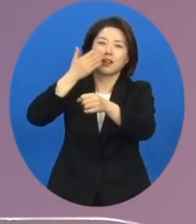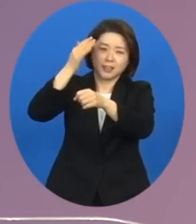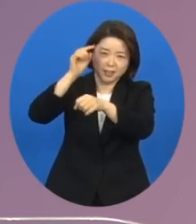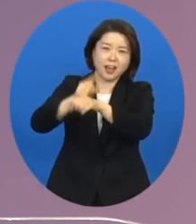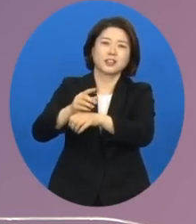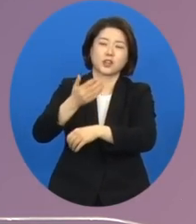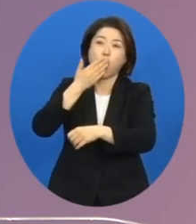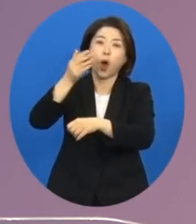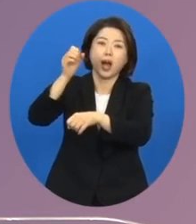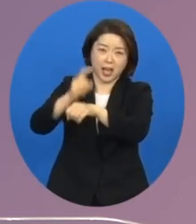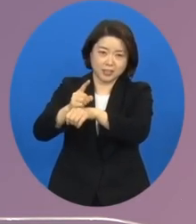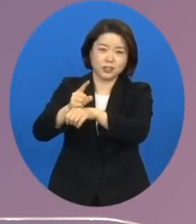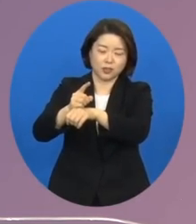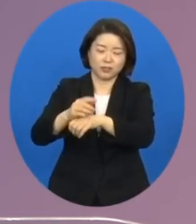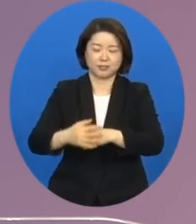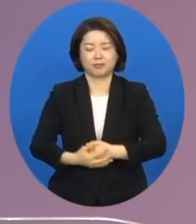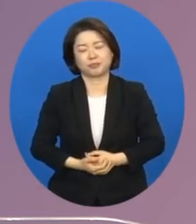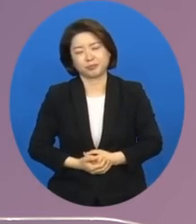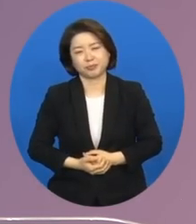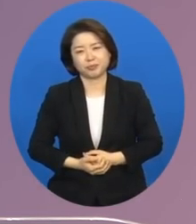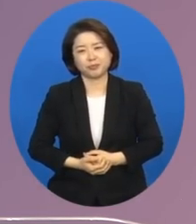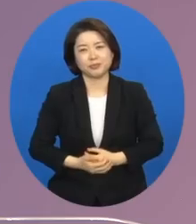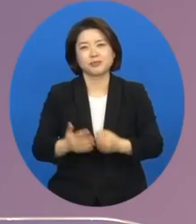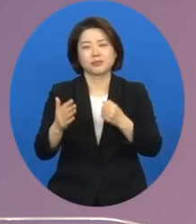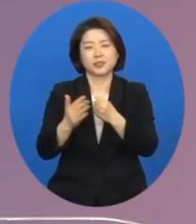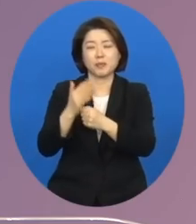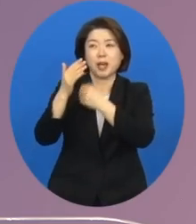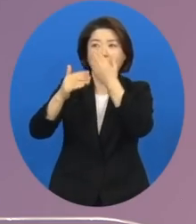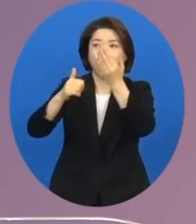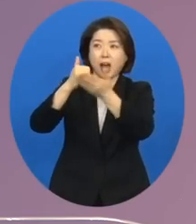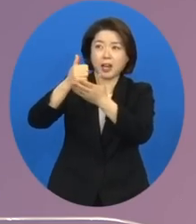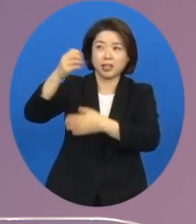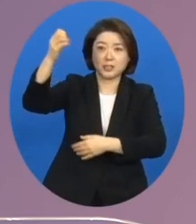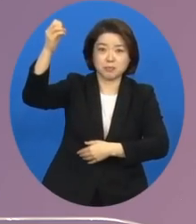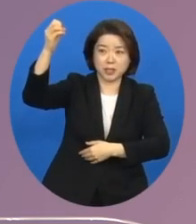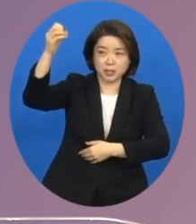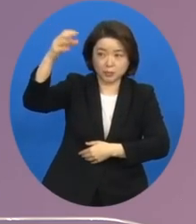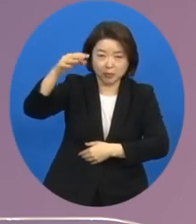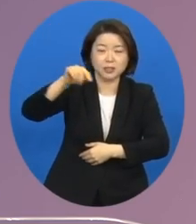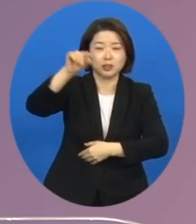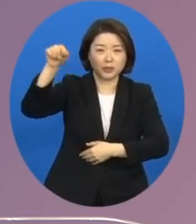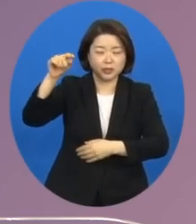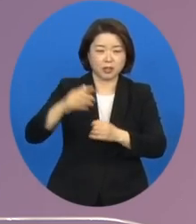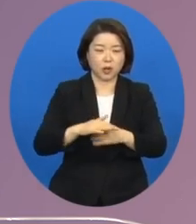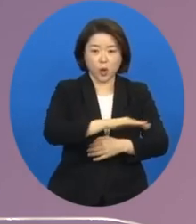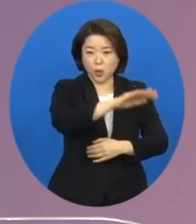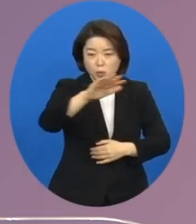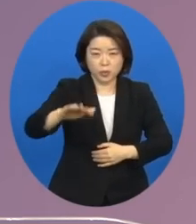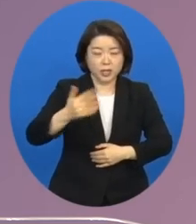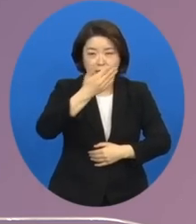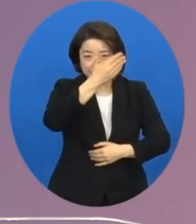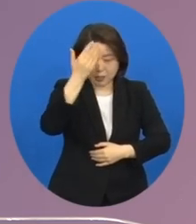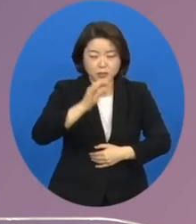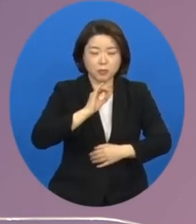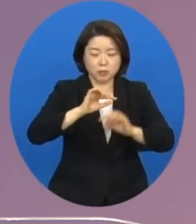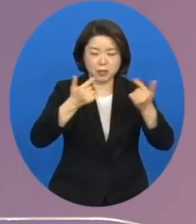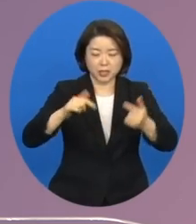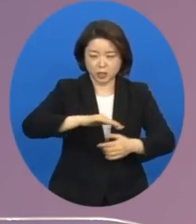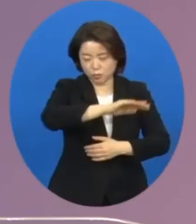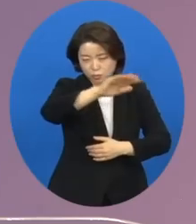그래서 하나님의 빛에서 우리 청년들뿐 아니라 모든 성도들이 이제는